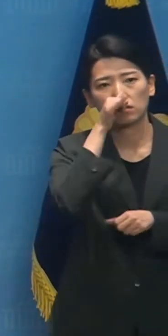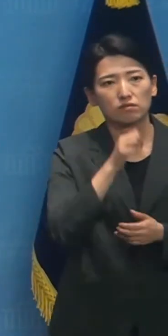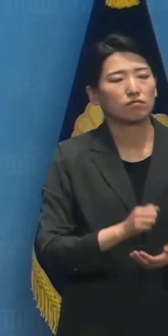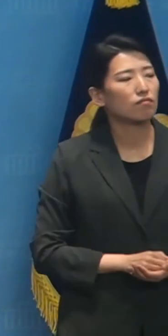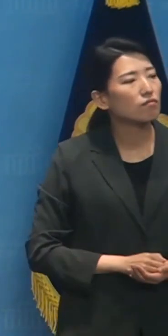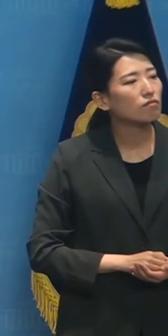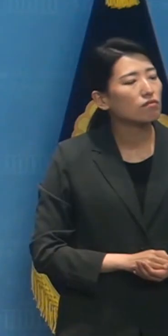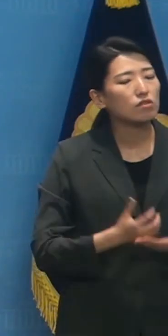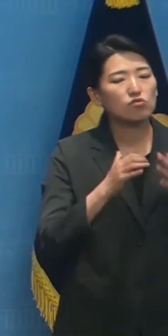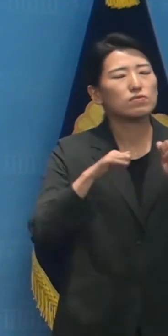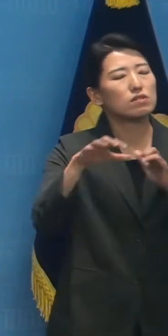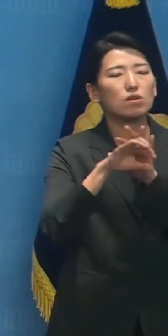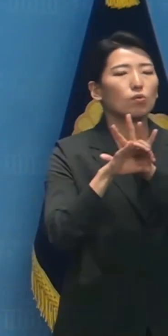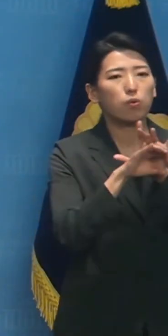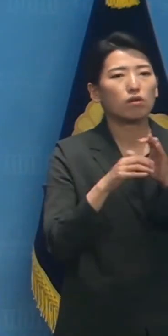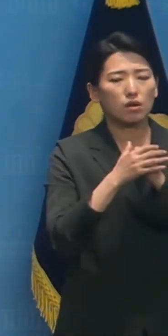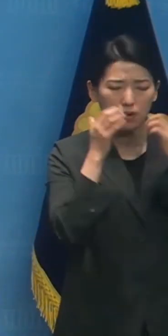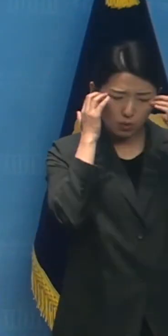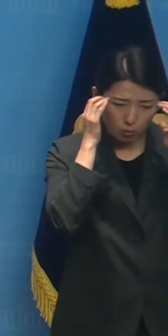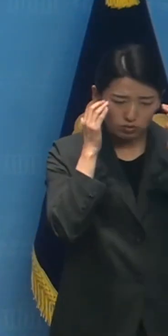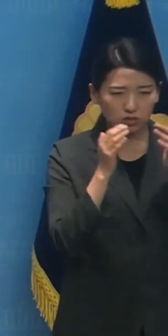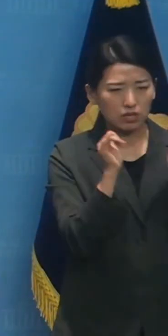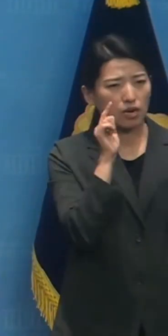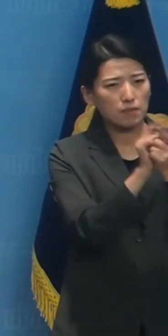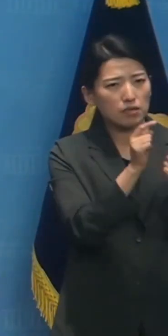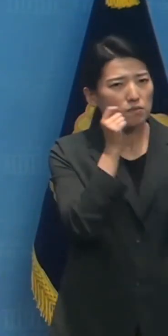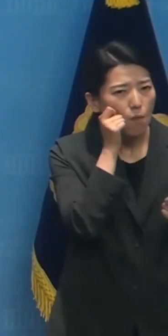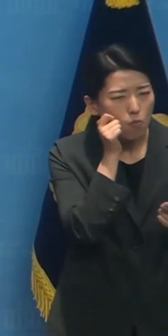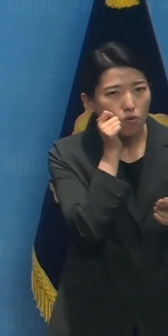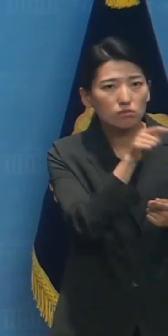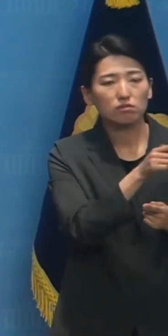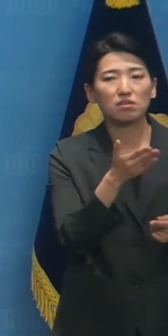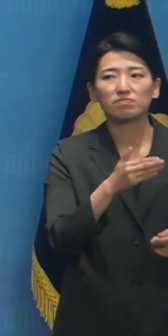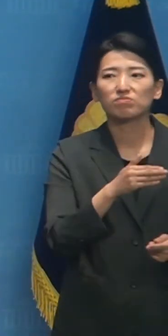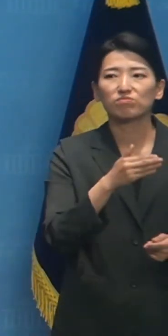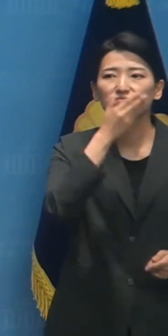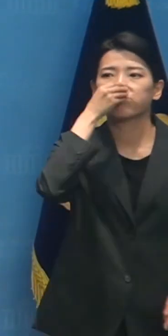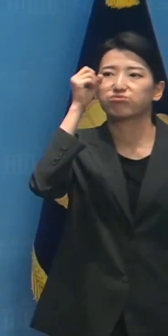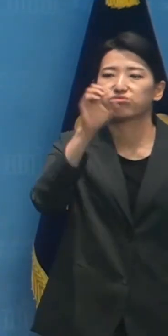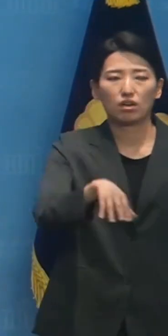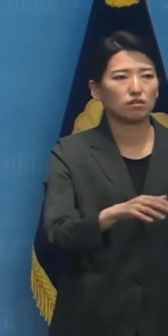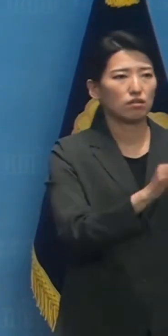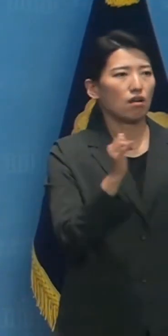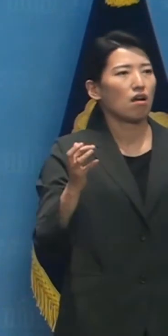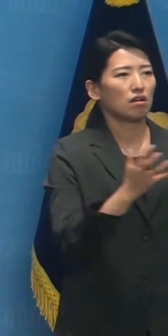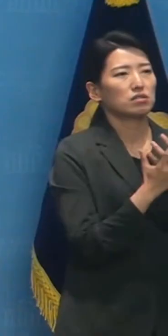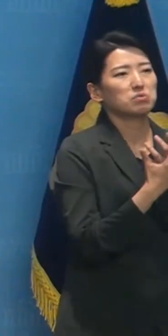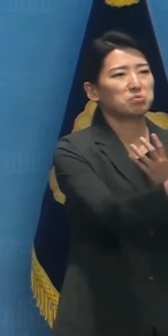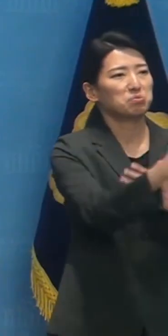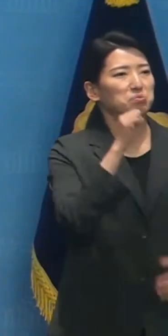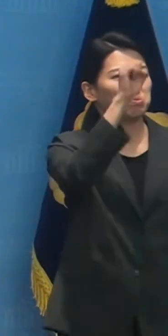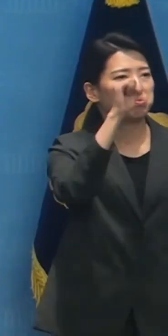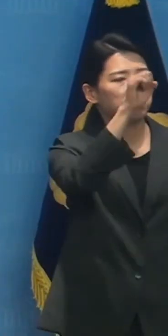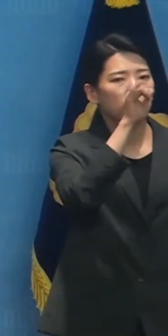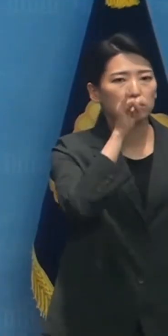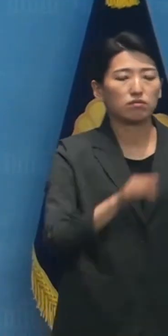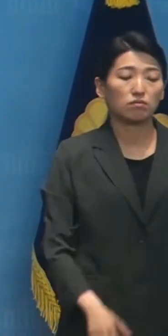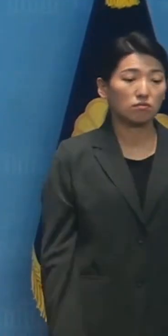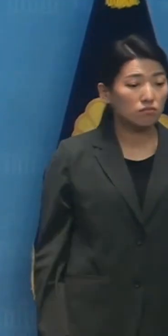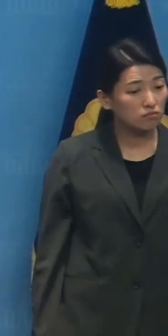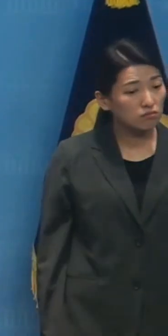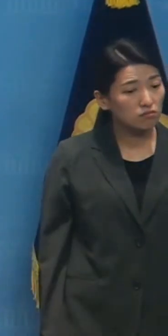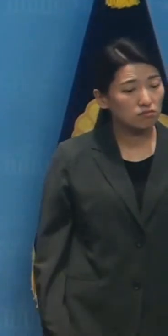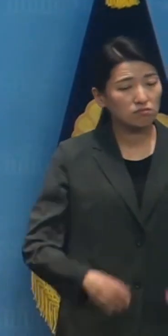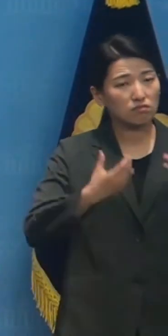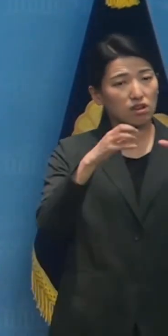위험에 빠뜨린 심각한 범죄 행위임에도 김문수 후보는 나라 위기 시 기독교인의